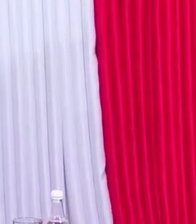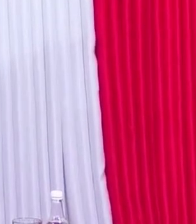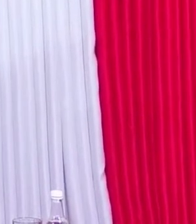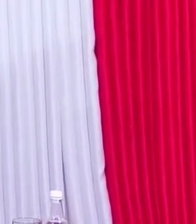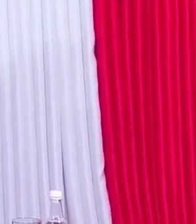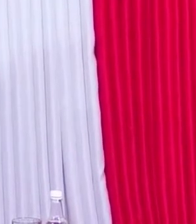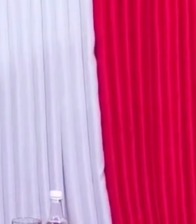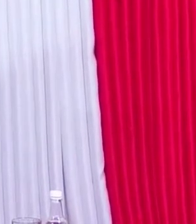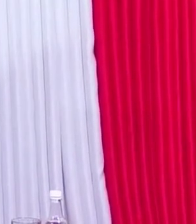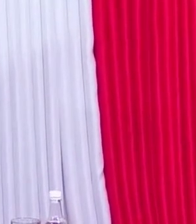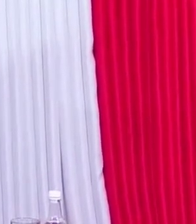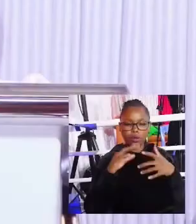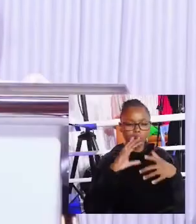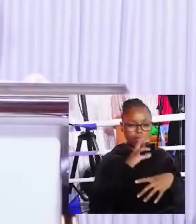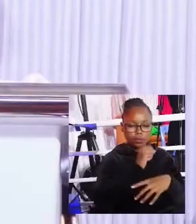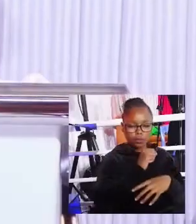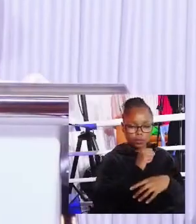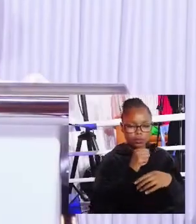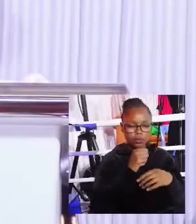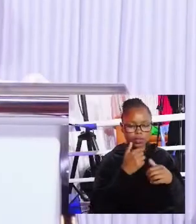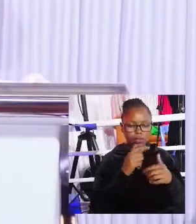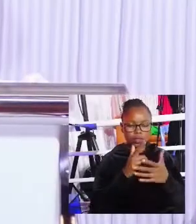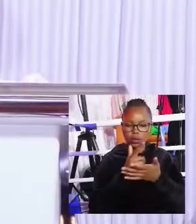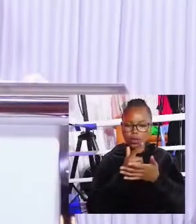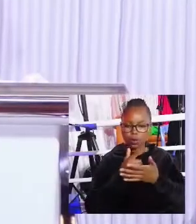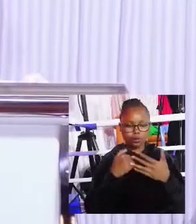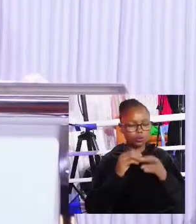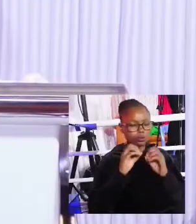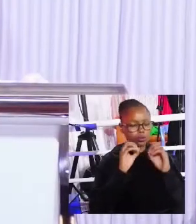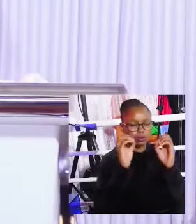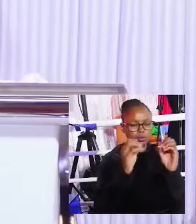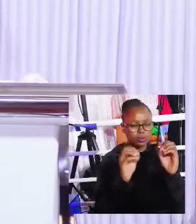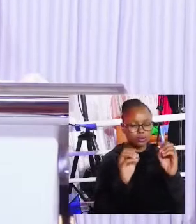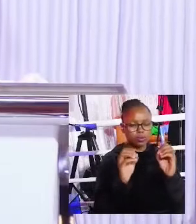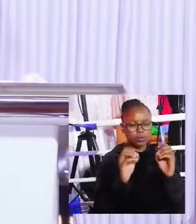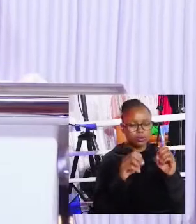onedu katashia gai Bishop John Githiri na Reverend Rachel Wakulia